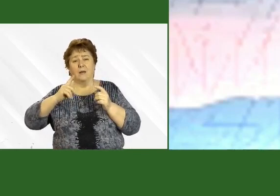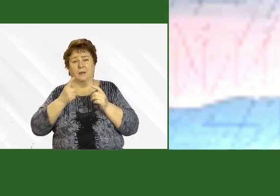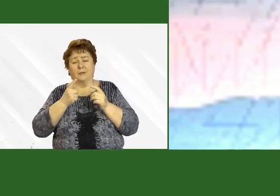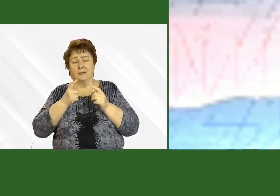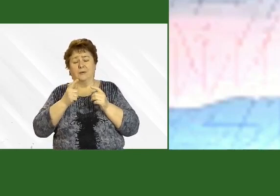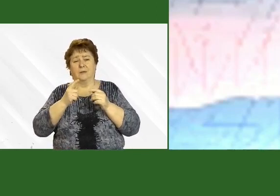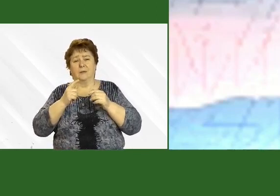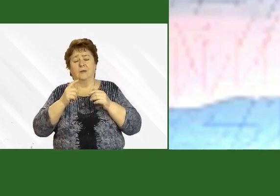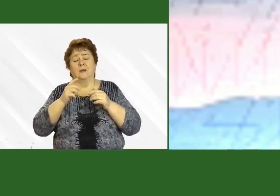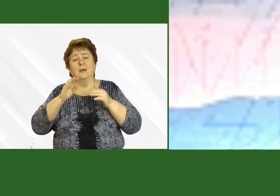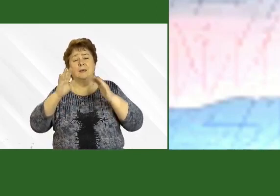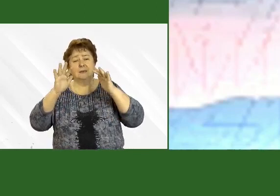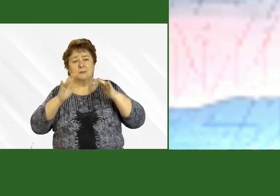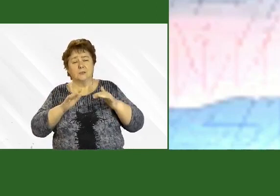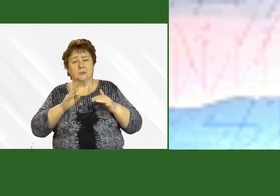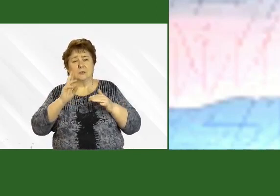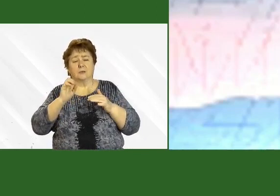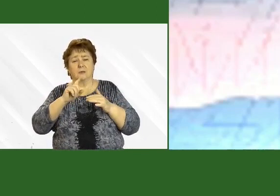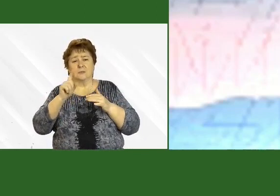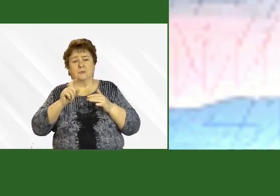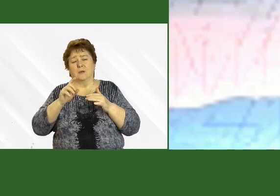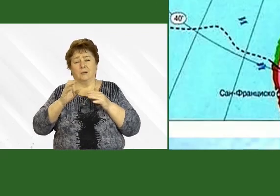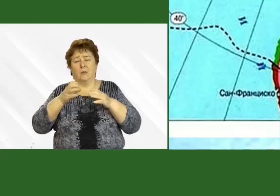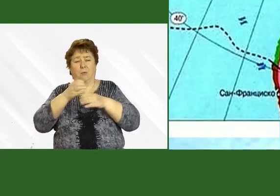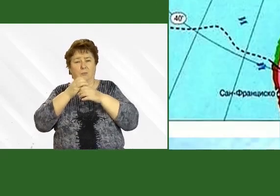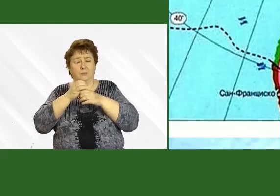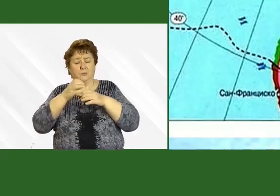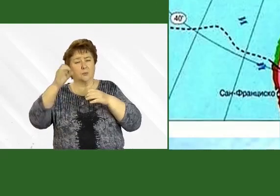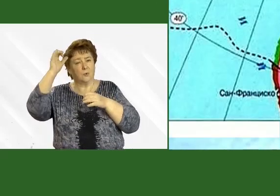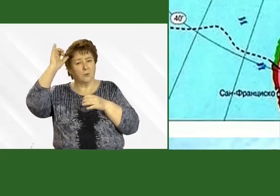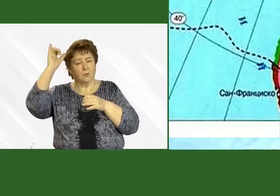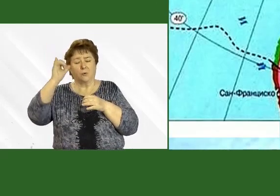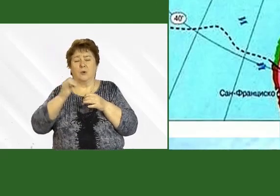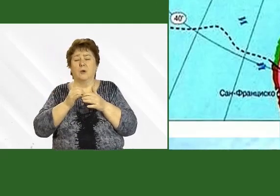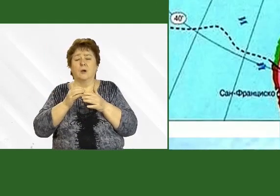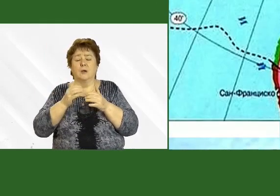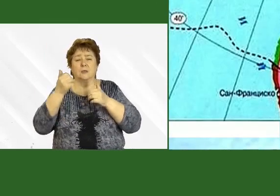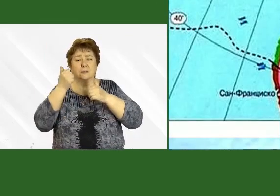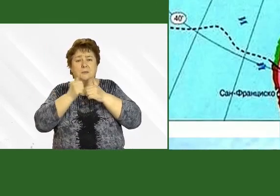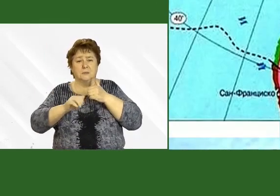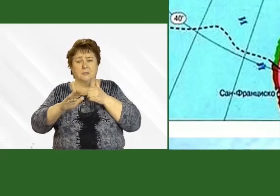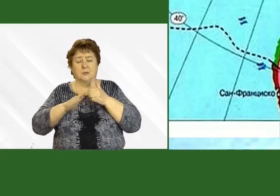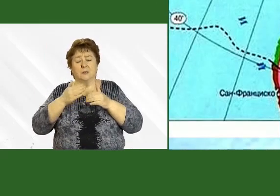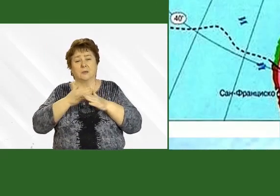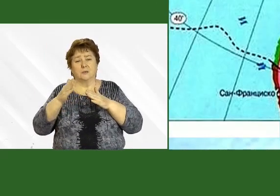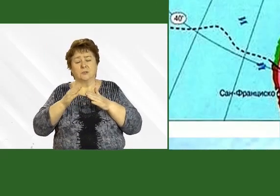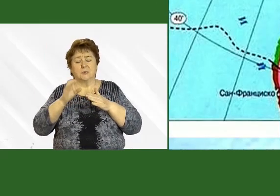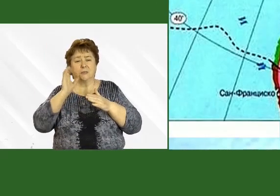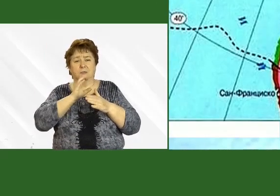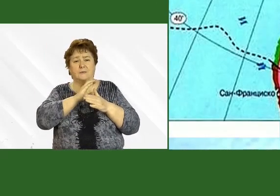снежная коза и толсто роге баран вдоль центральной части восточного побережья северной